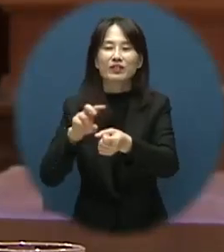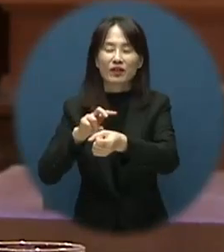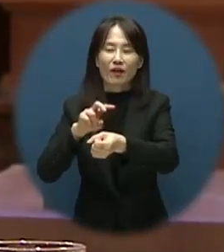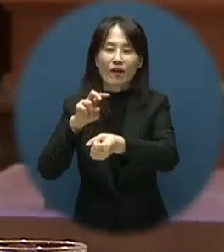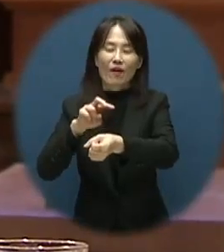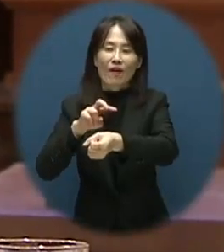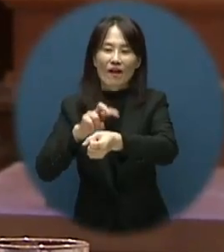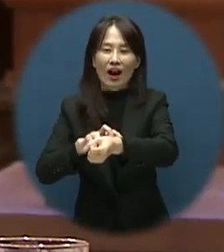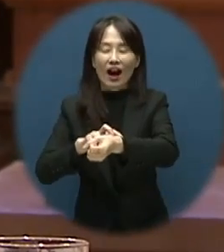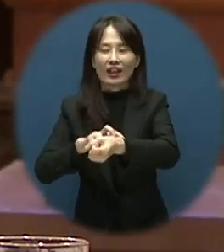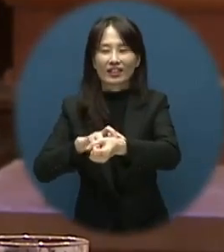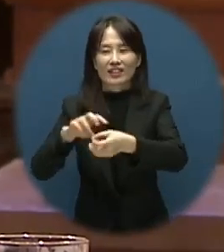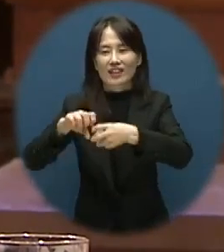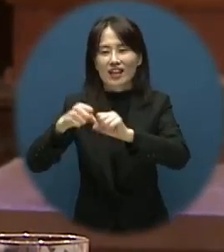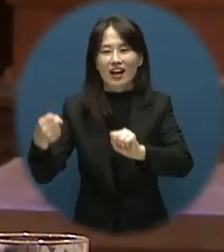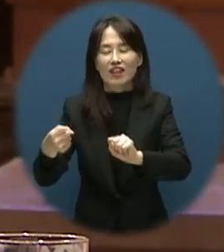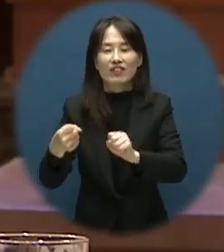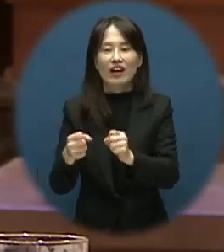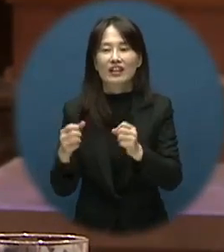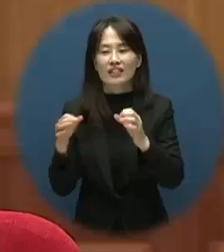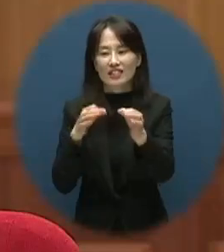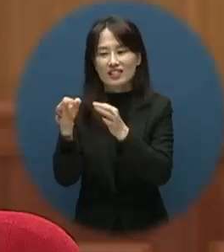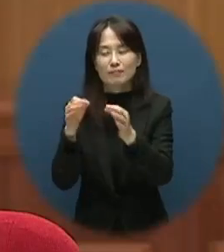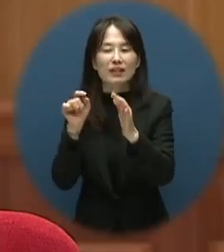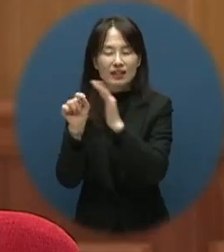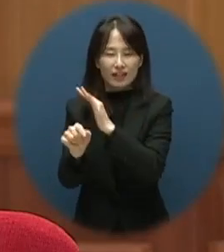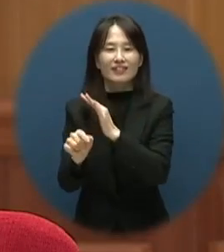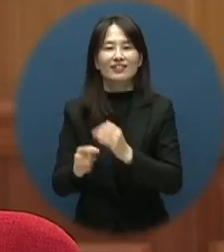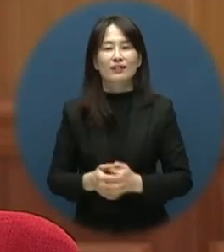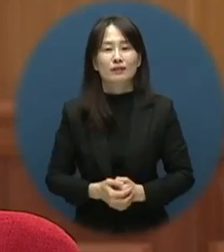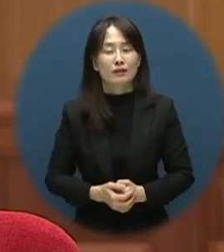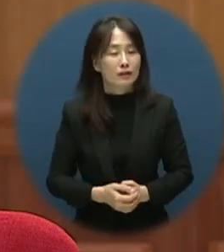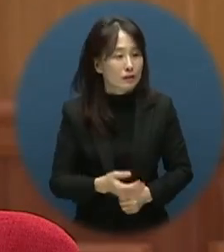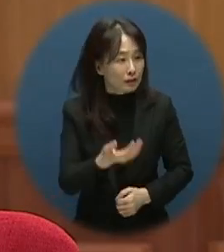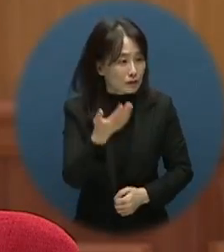그 전에 한의학이라는 게 있는지를 알았어요?